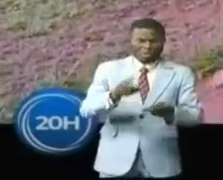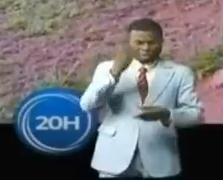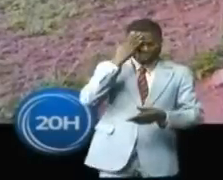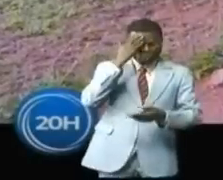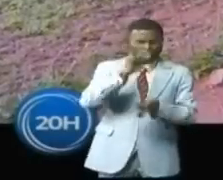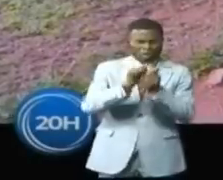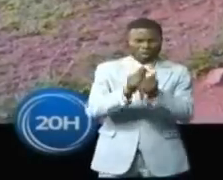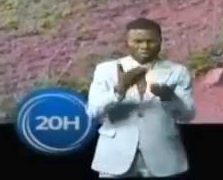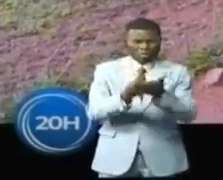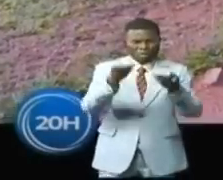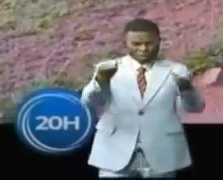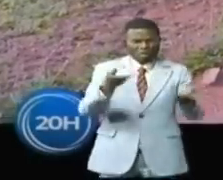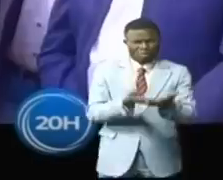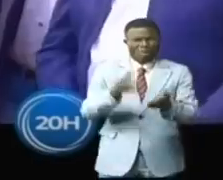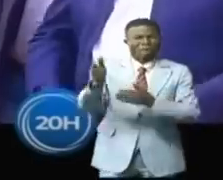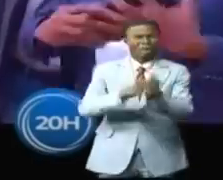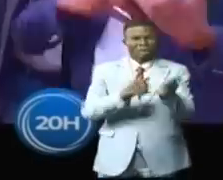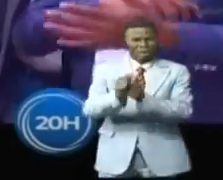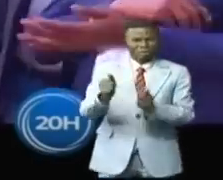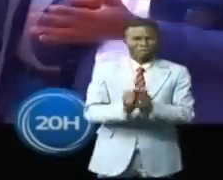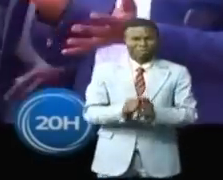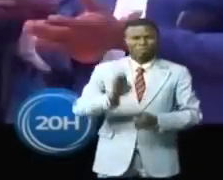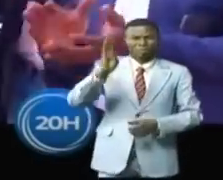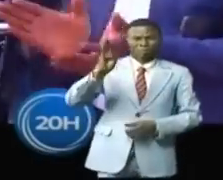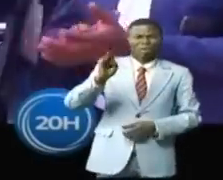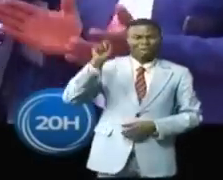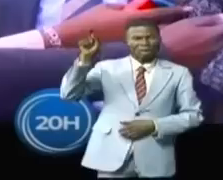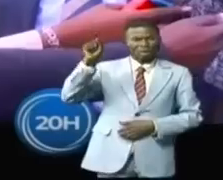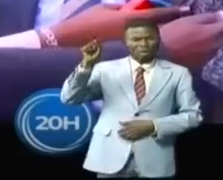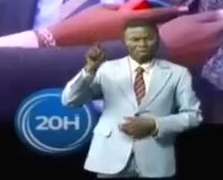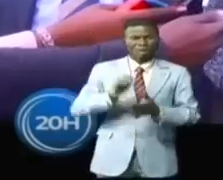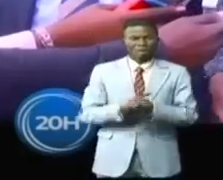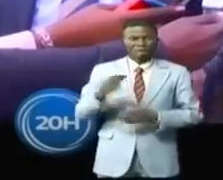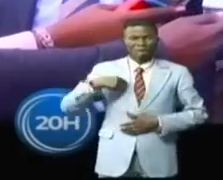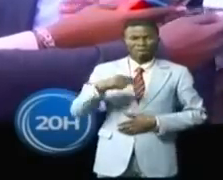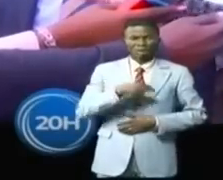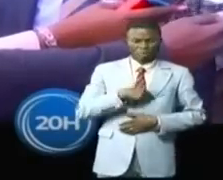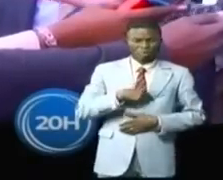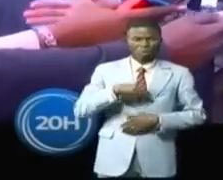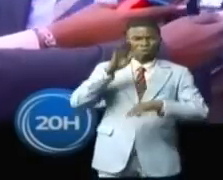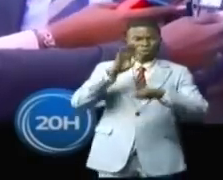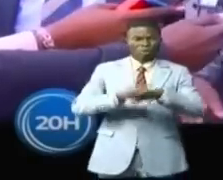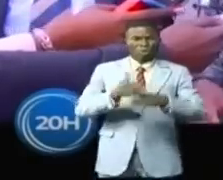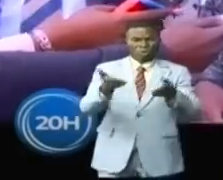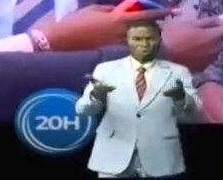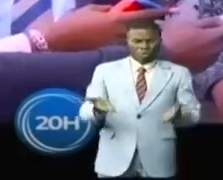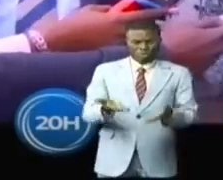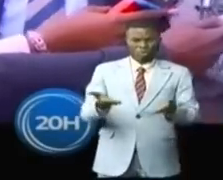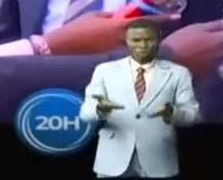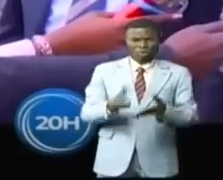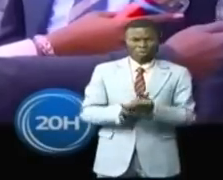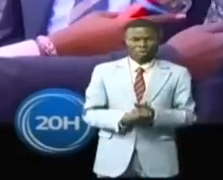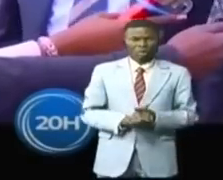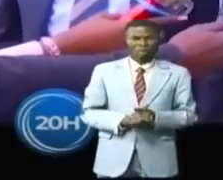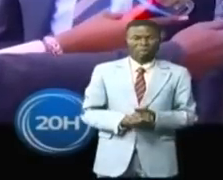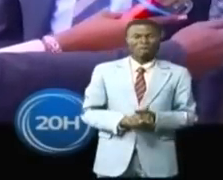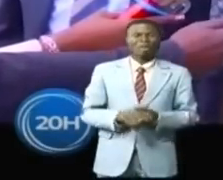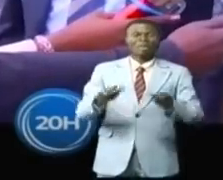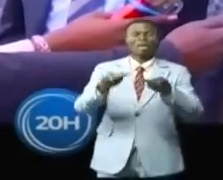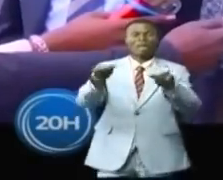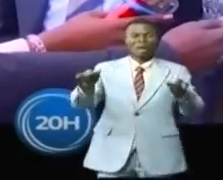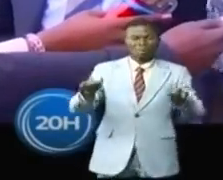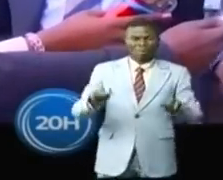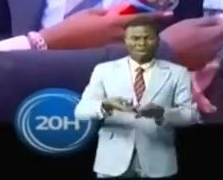constat de spoliation de la baie de Ngaliema. Nous sommes quasiment sur les berges qui